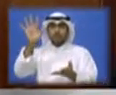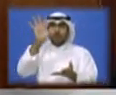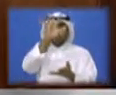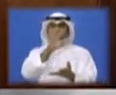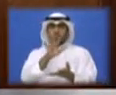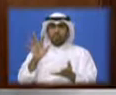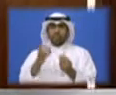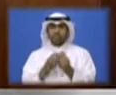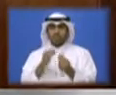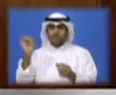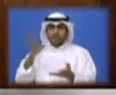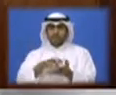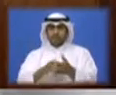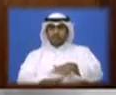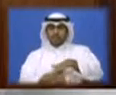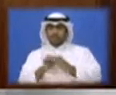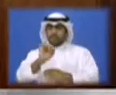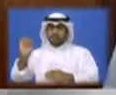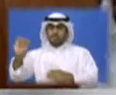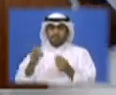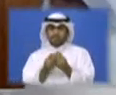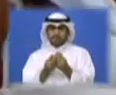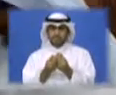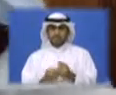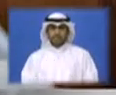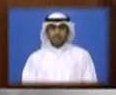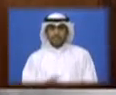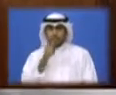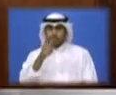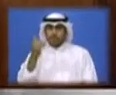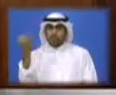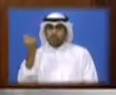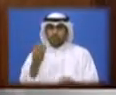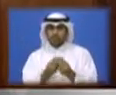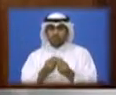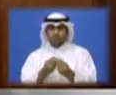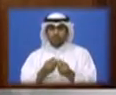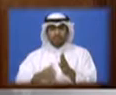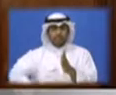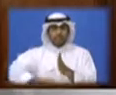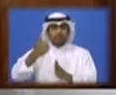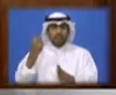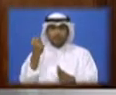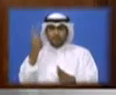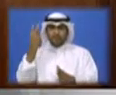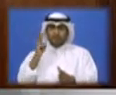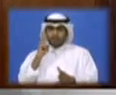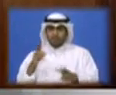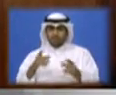الرئيس الأزري. حقيقة أهم ما صدر عن هذا